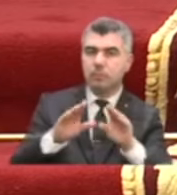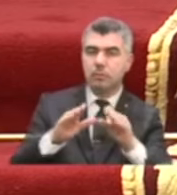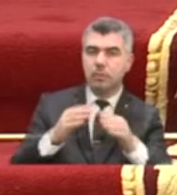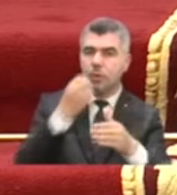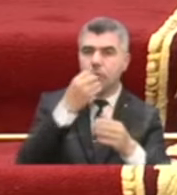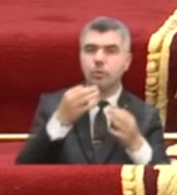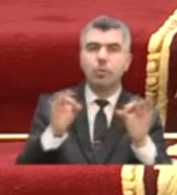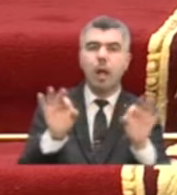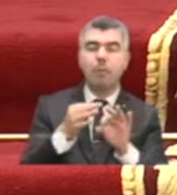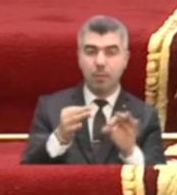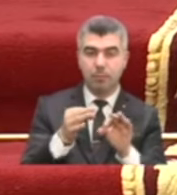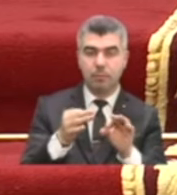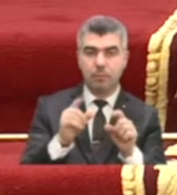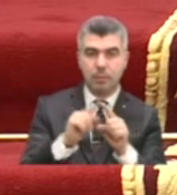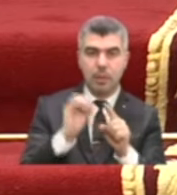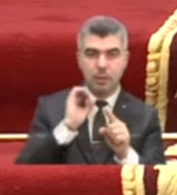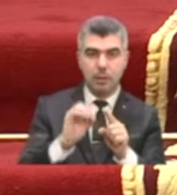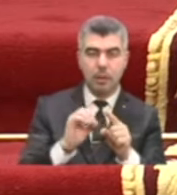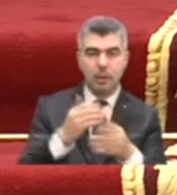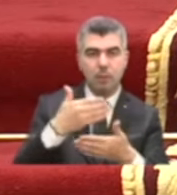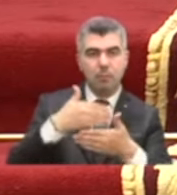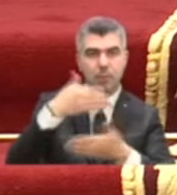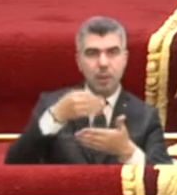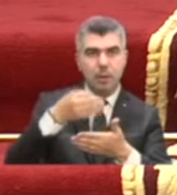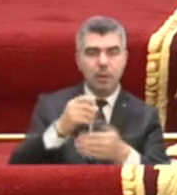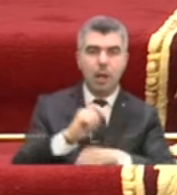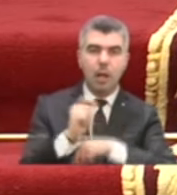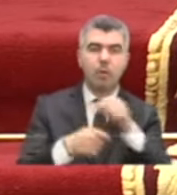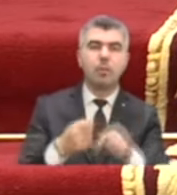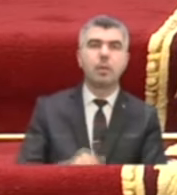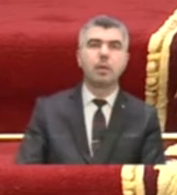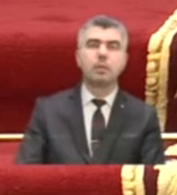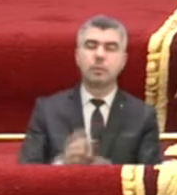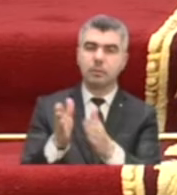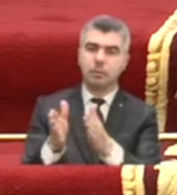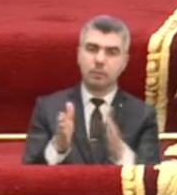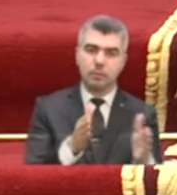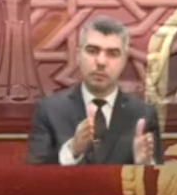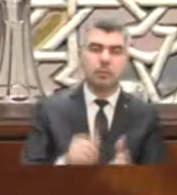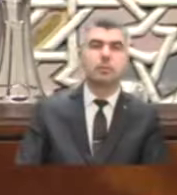القروي وتأهيلها وتحسين خدماتها. سيد الوزير.